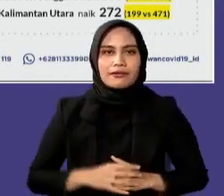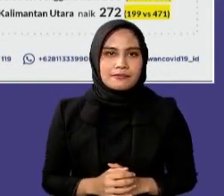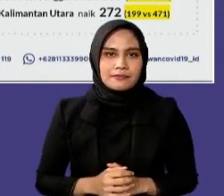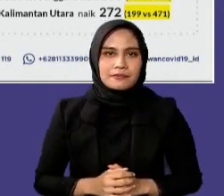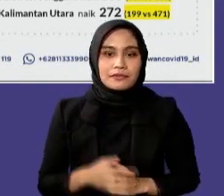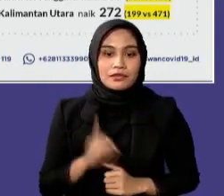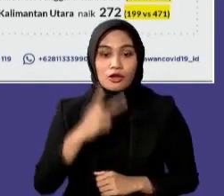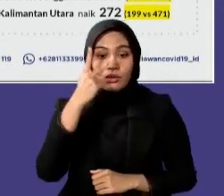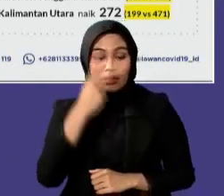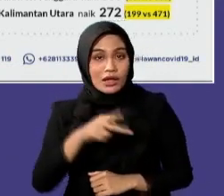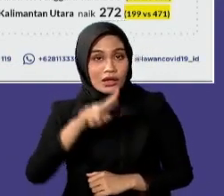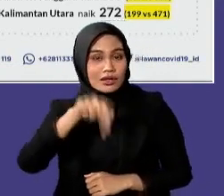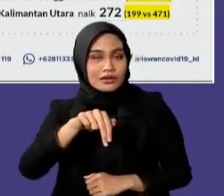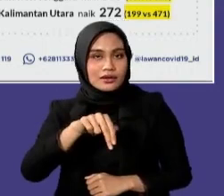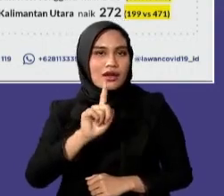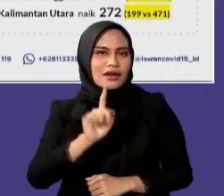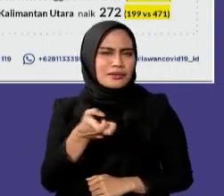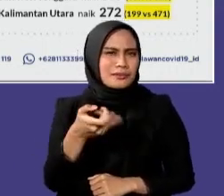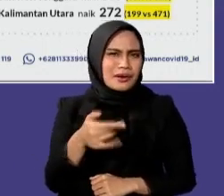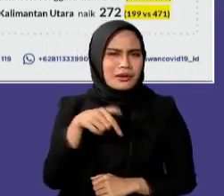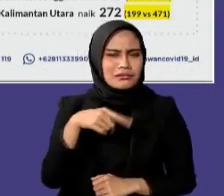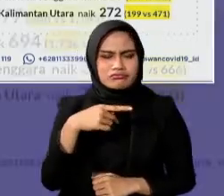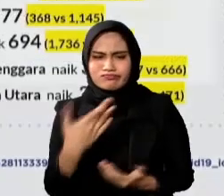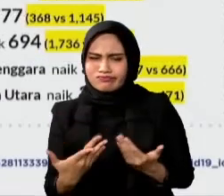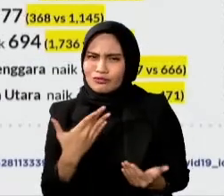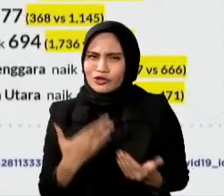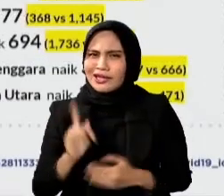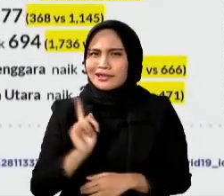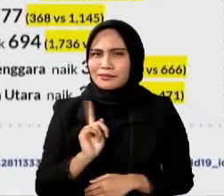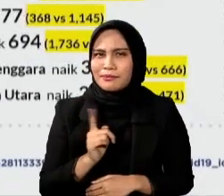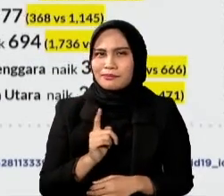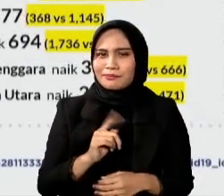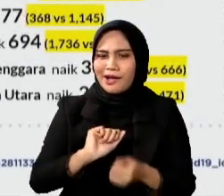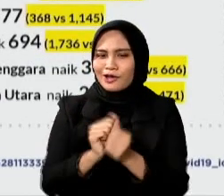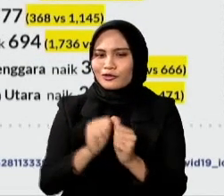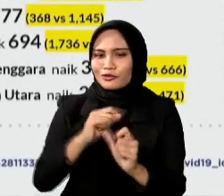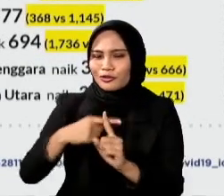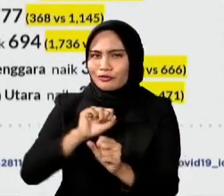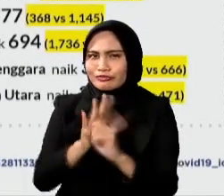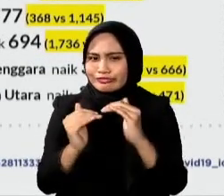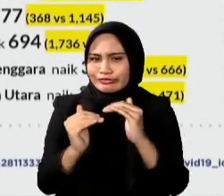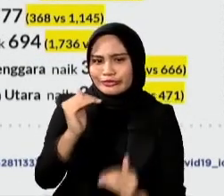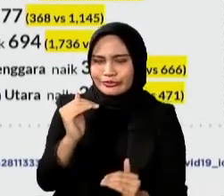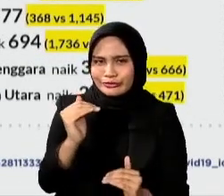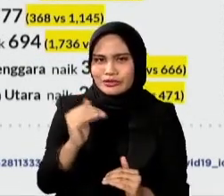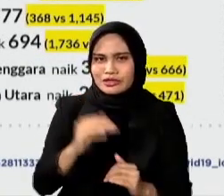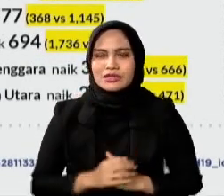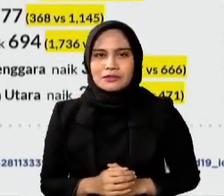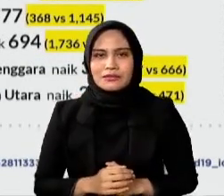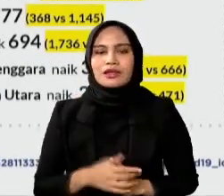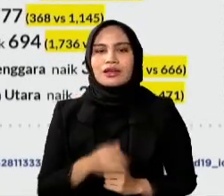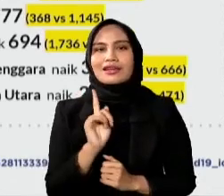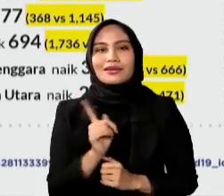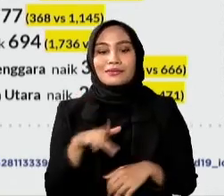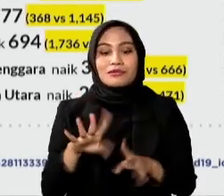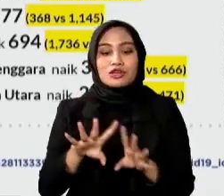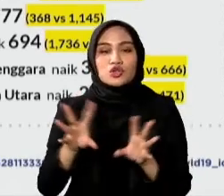dilihat lebih jauh ada beberapa hal yang berkontribusi dalam penurunan kasus yang salah satunya juga adalah penurunan testing